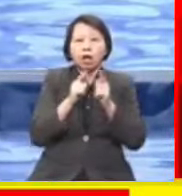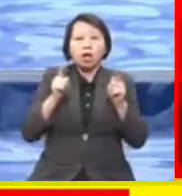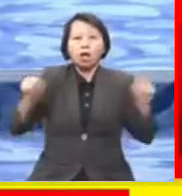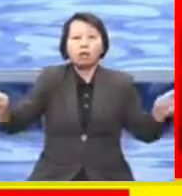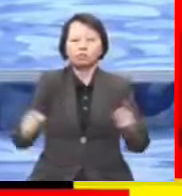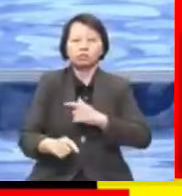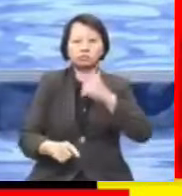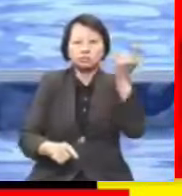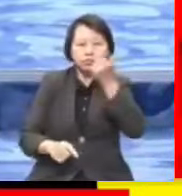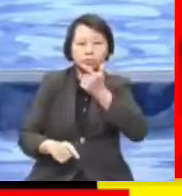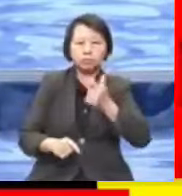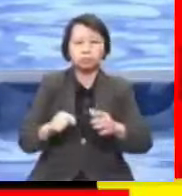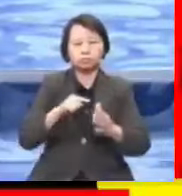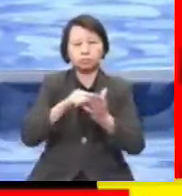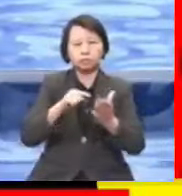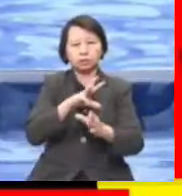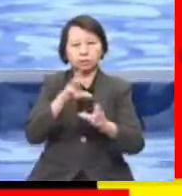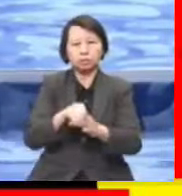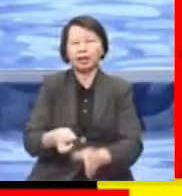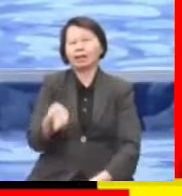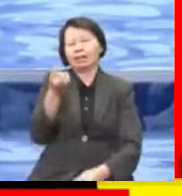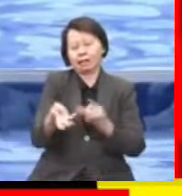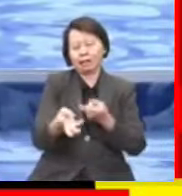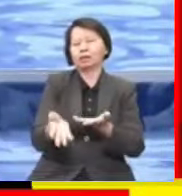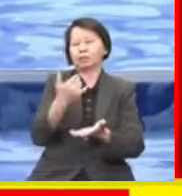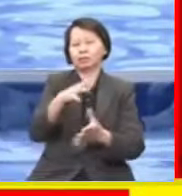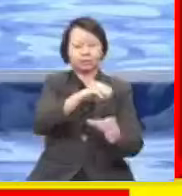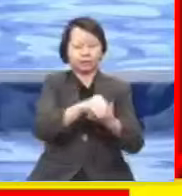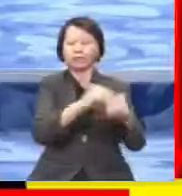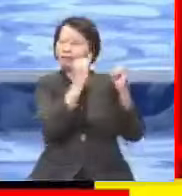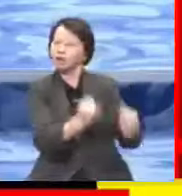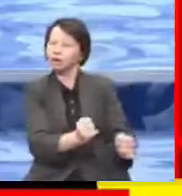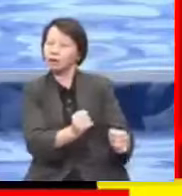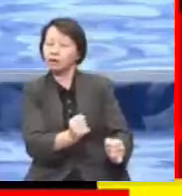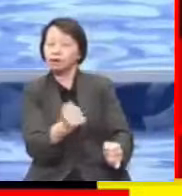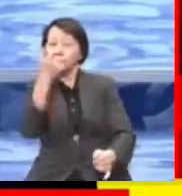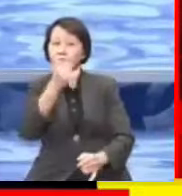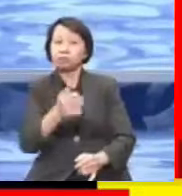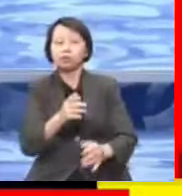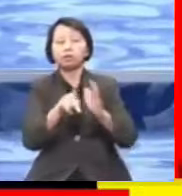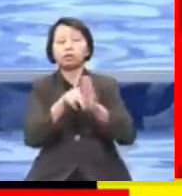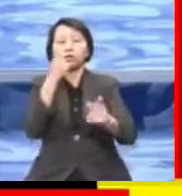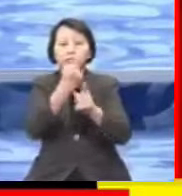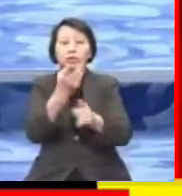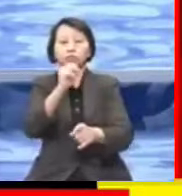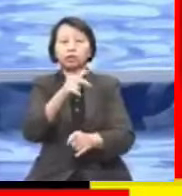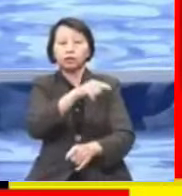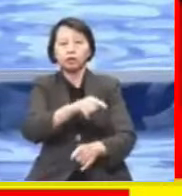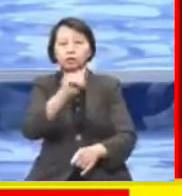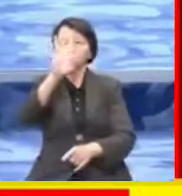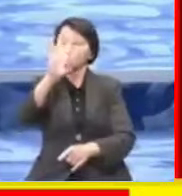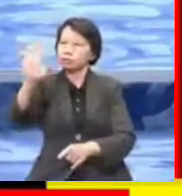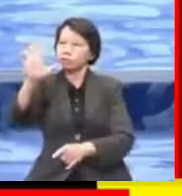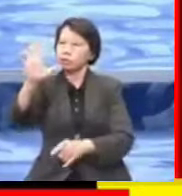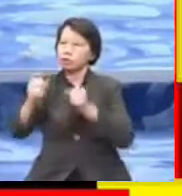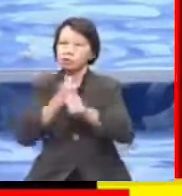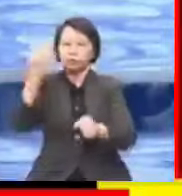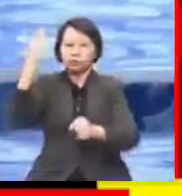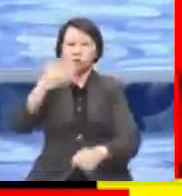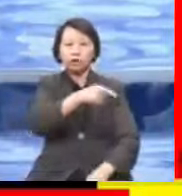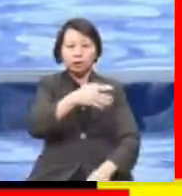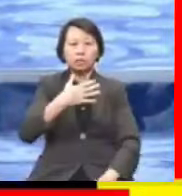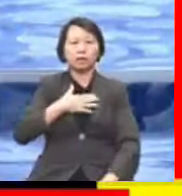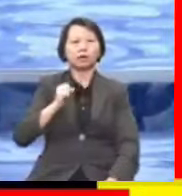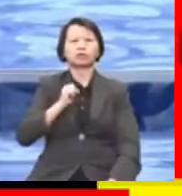isu-isu yang bagi saya remeh melibatkan individu kerana kebetulan dia pernah berapa 4at L tahun yang lalu staf saya